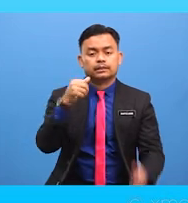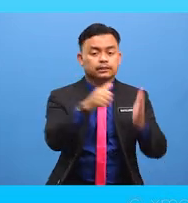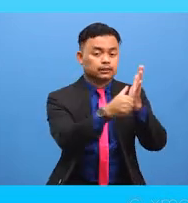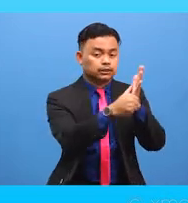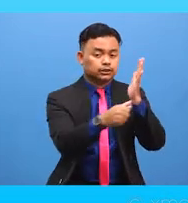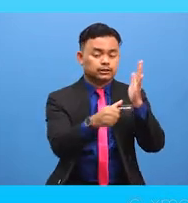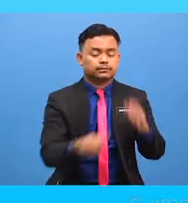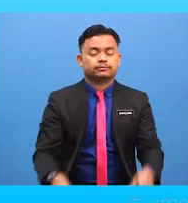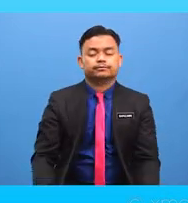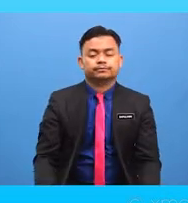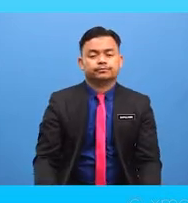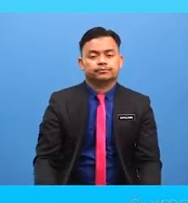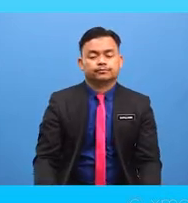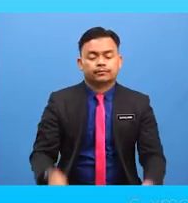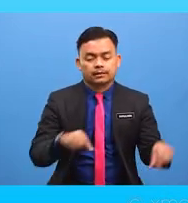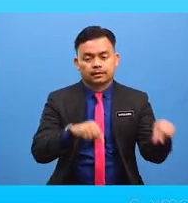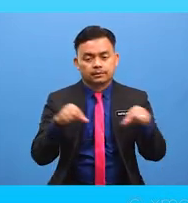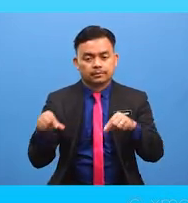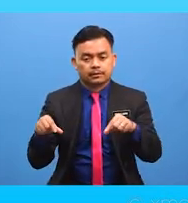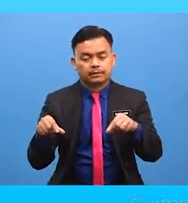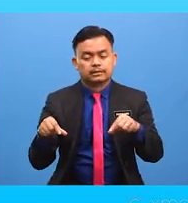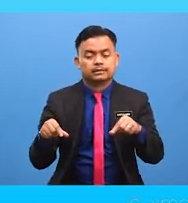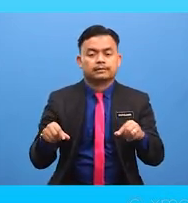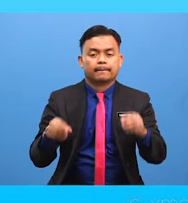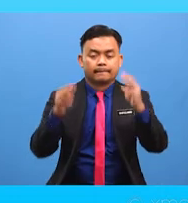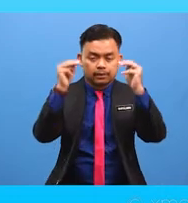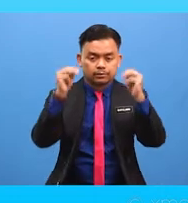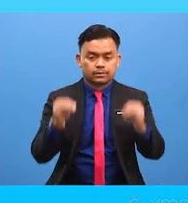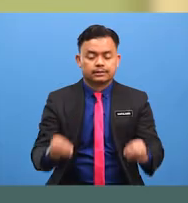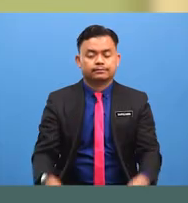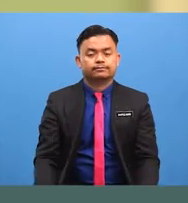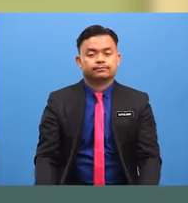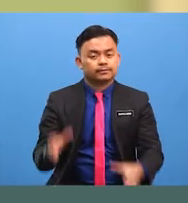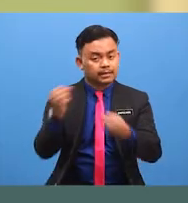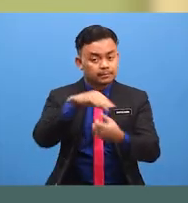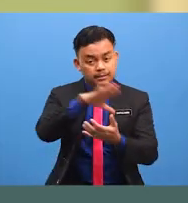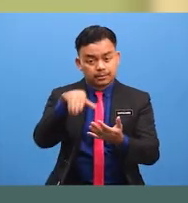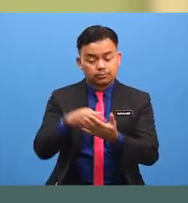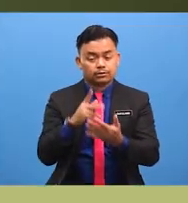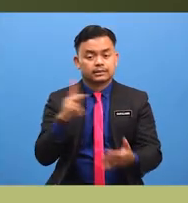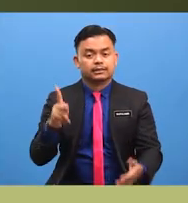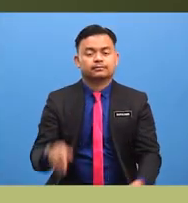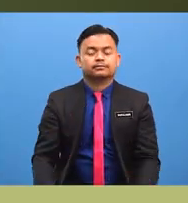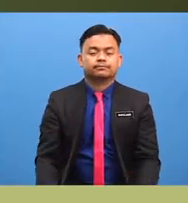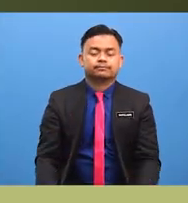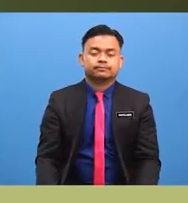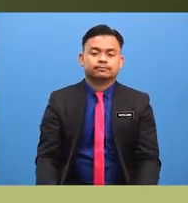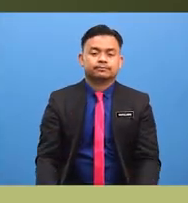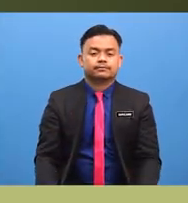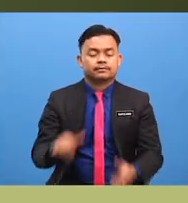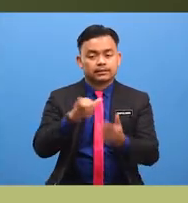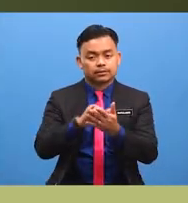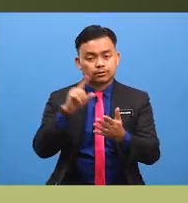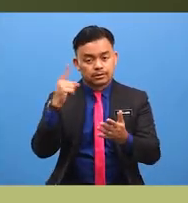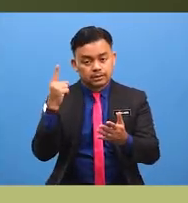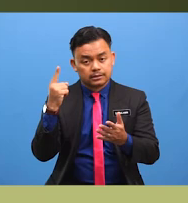telah mengetahui gerak balas manusia terhadap rangsangan. Dapat semuanya kan? Sekian